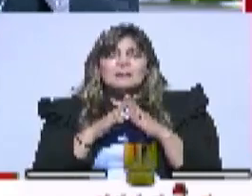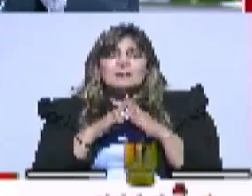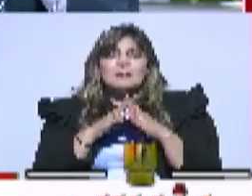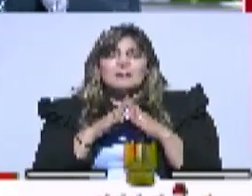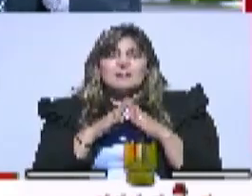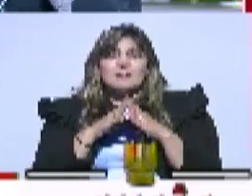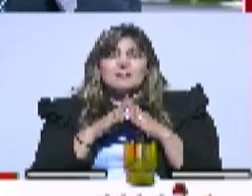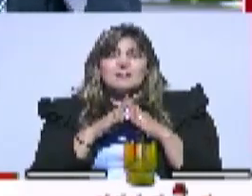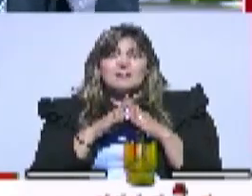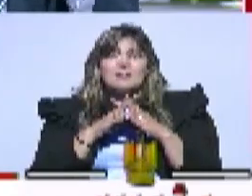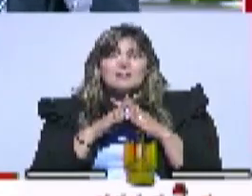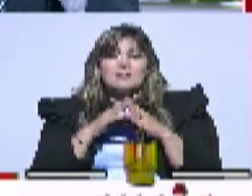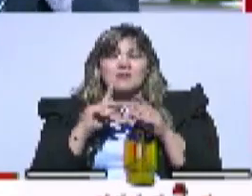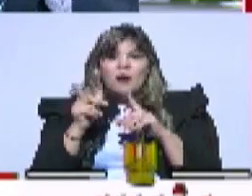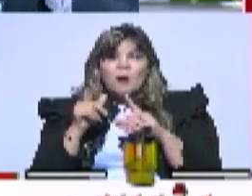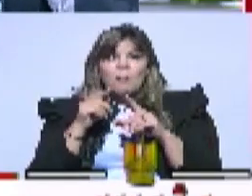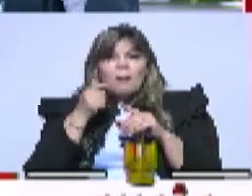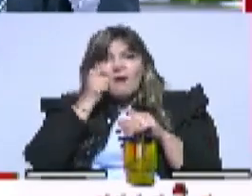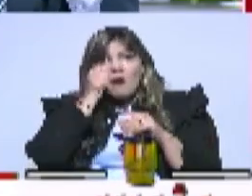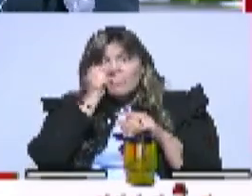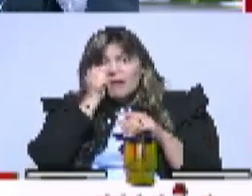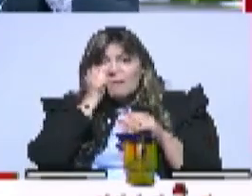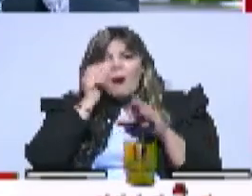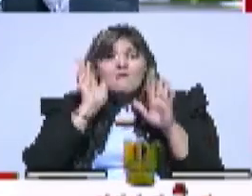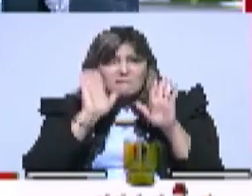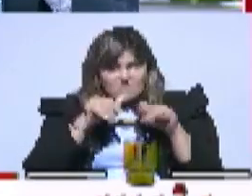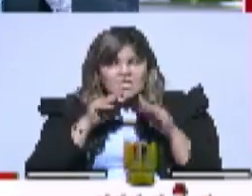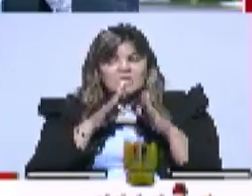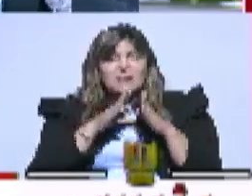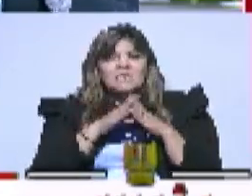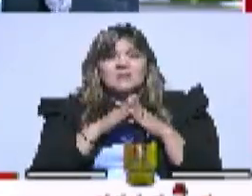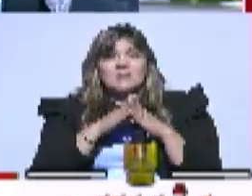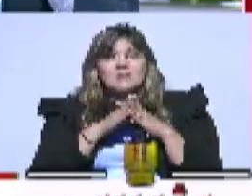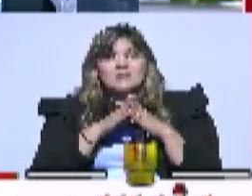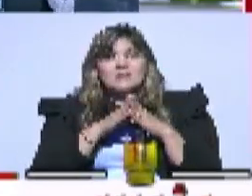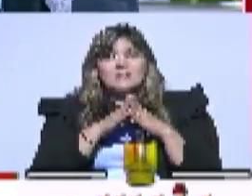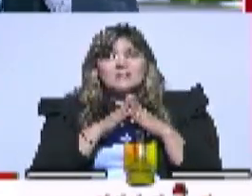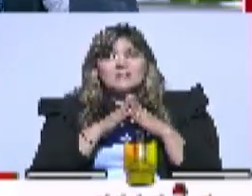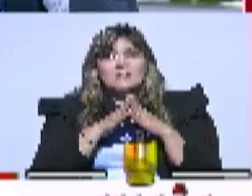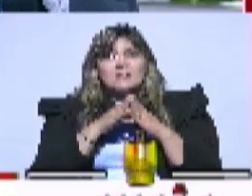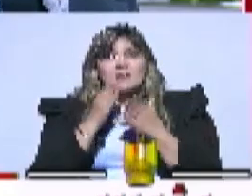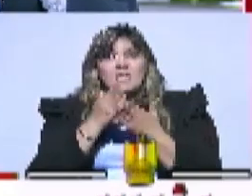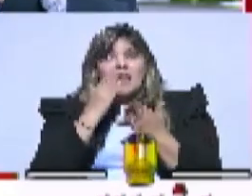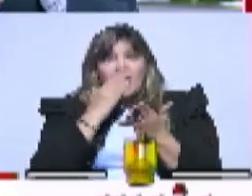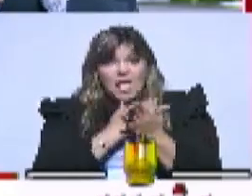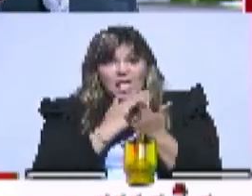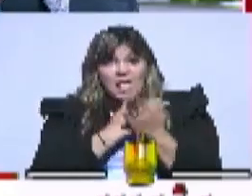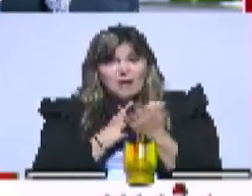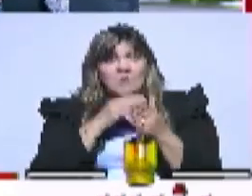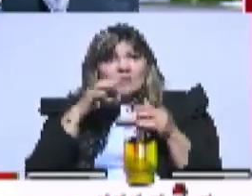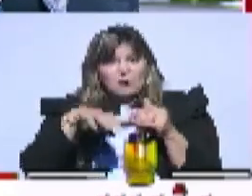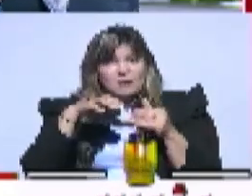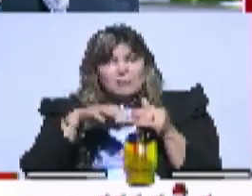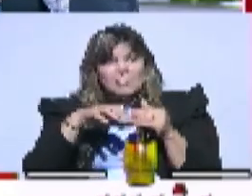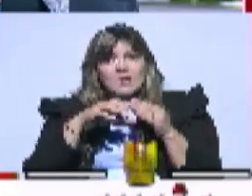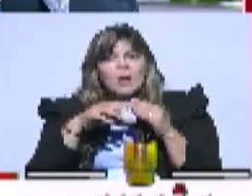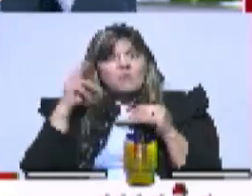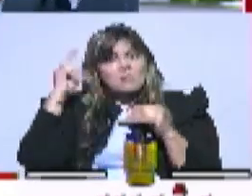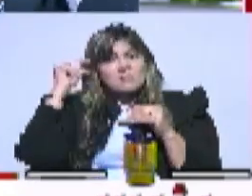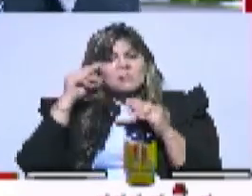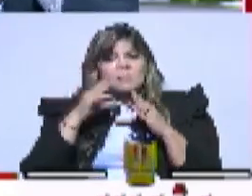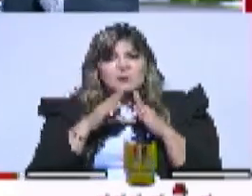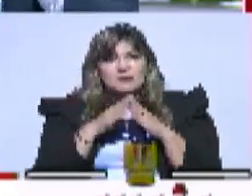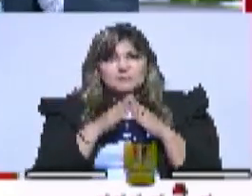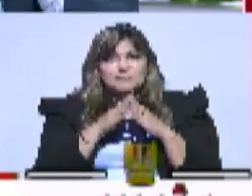تذهب. وهم عندهم أطماع في التوسع منذ قبل قيام الدولة